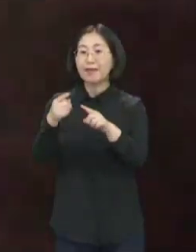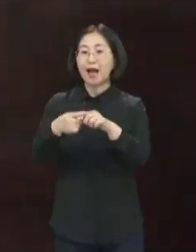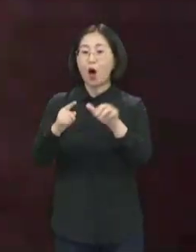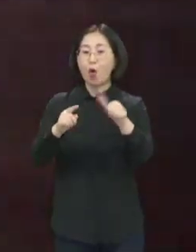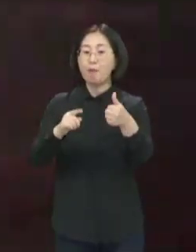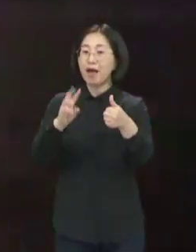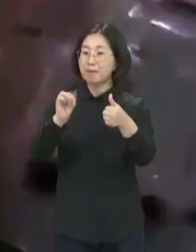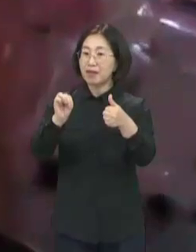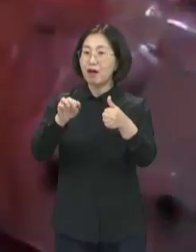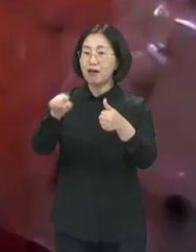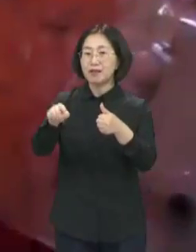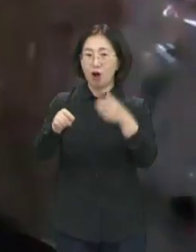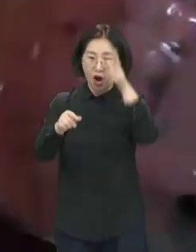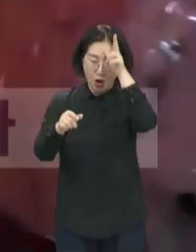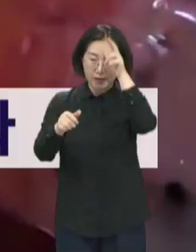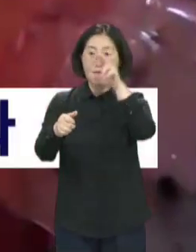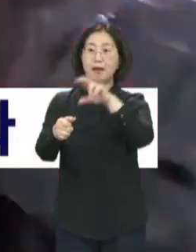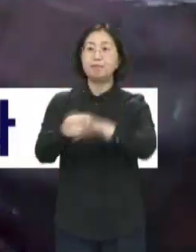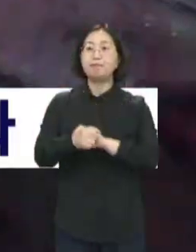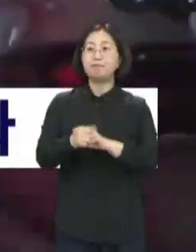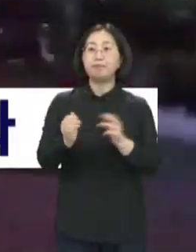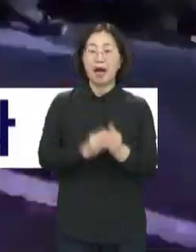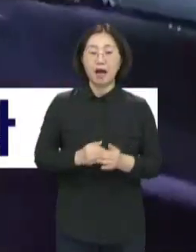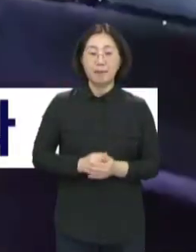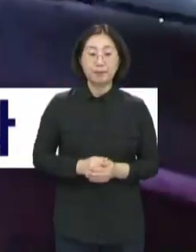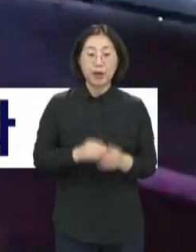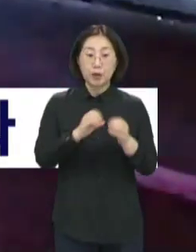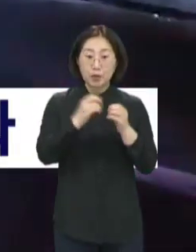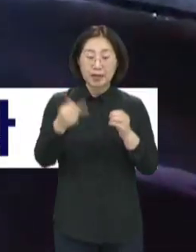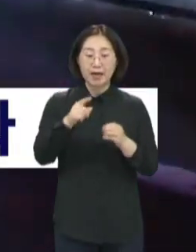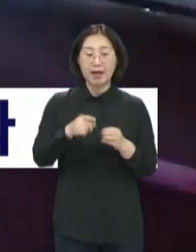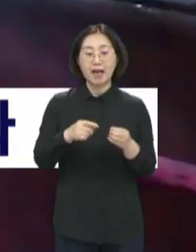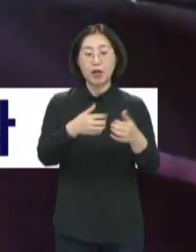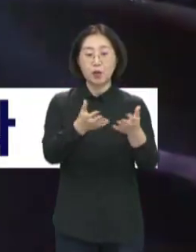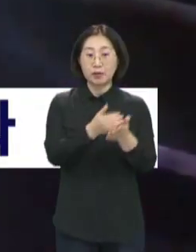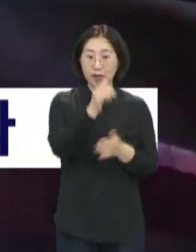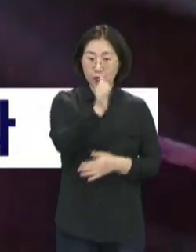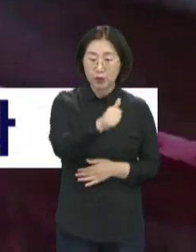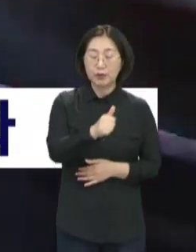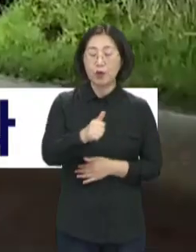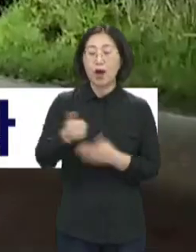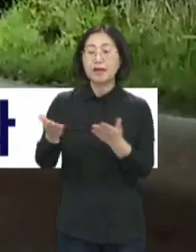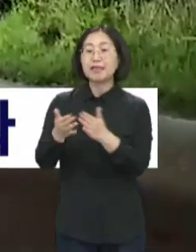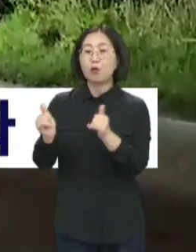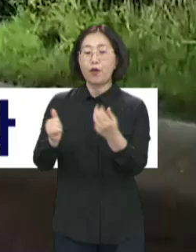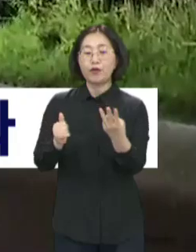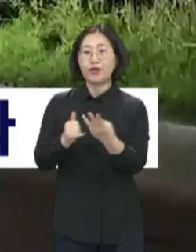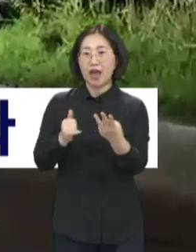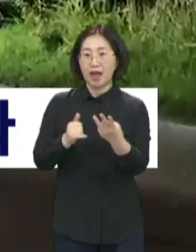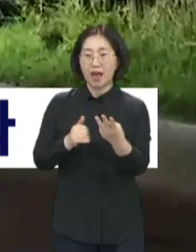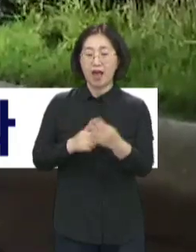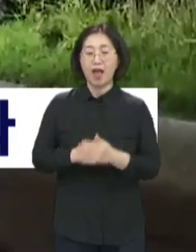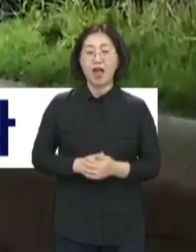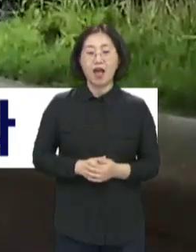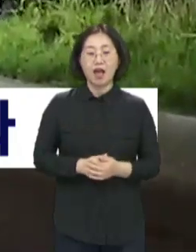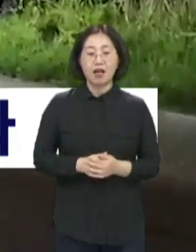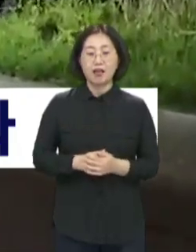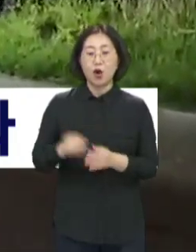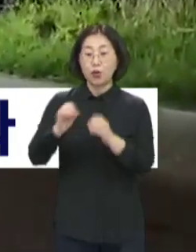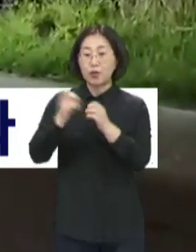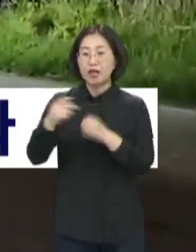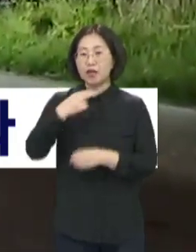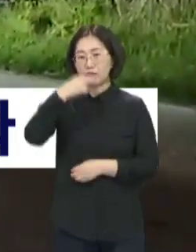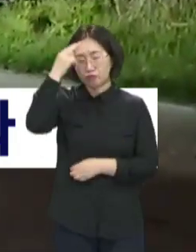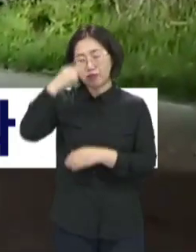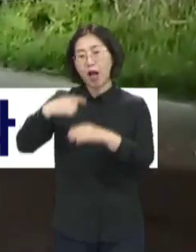붙잡혔습니다. 논산에 있는 농장 주인과 직원 관계인 이들은 논산에서 술을 마신 뒤 대전으로 함께 넘어온